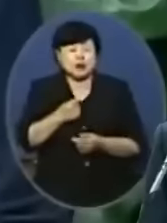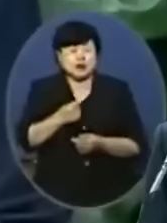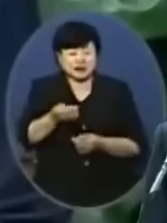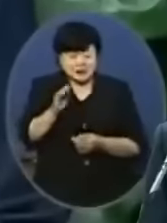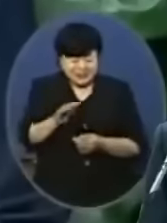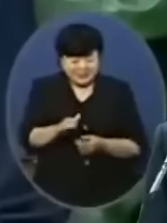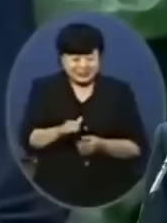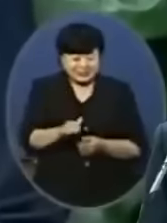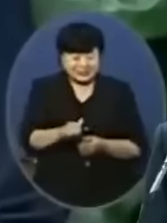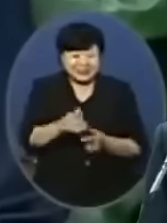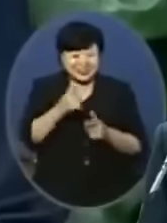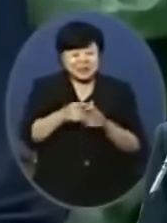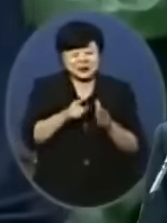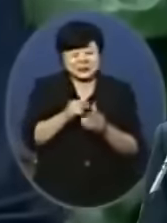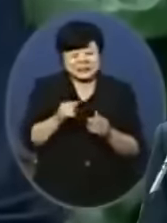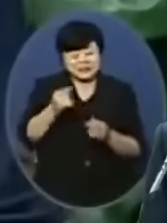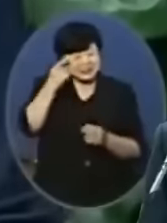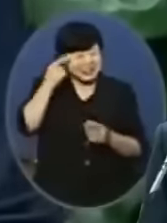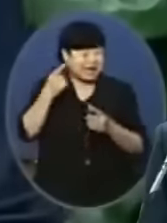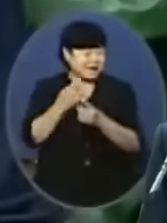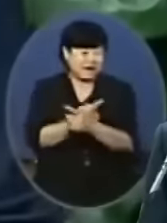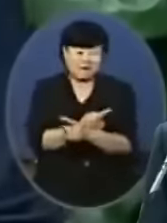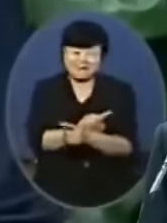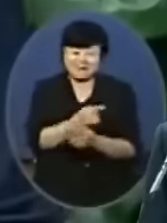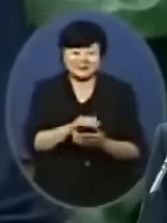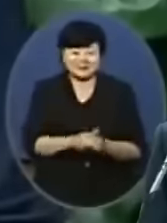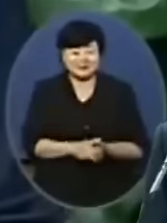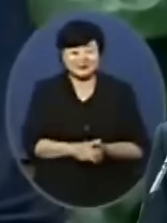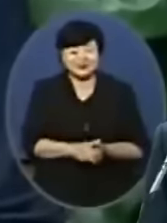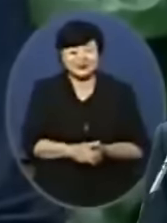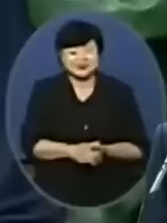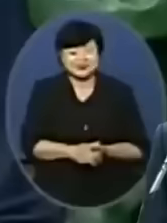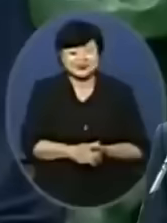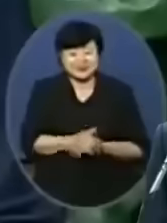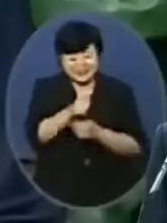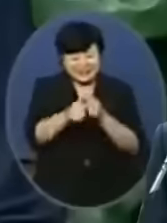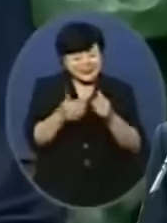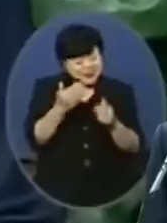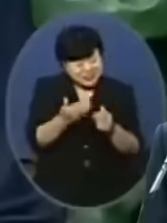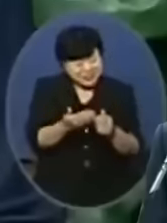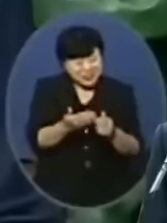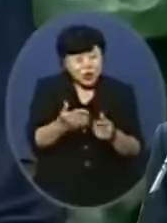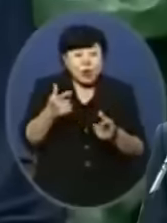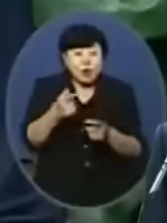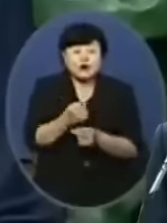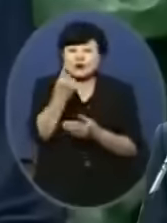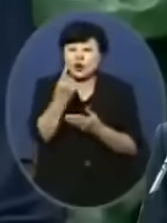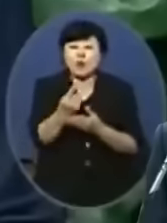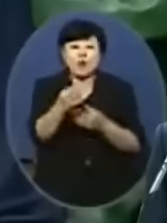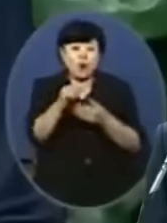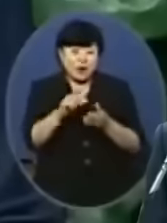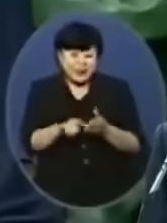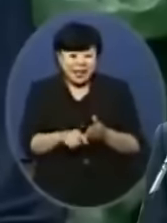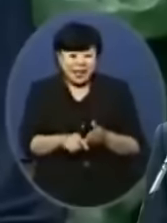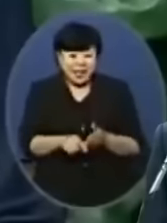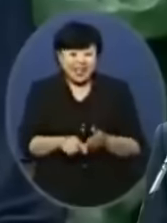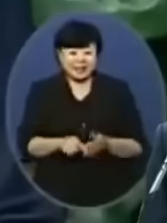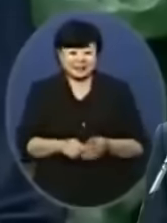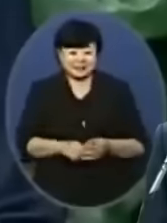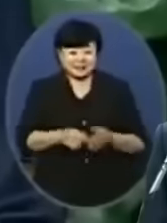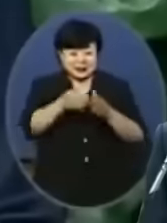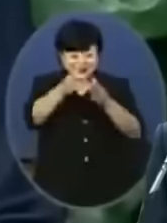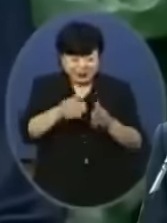그런데 우리 예수 믿는 사람은 생각을 달리할 수 있도록 만들어준 것입니다. 하나님께서 원수가 오면 그것을 미끼로